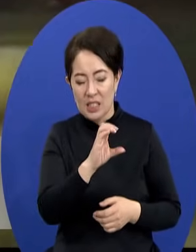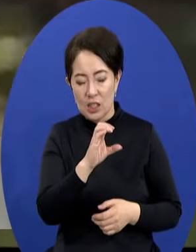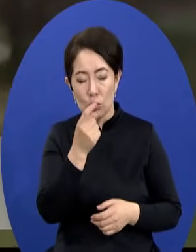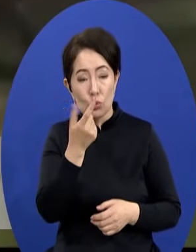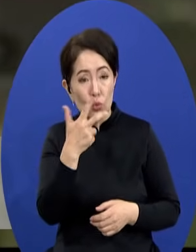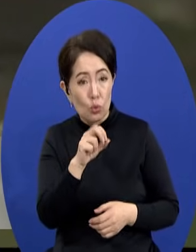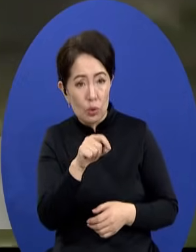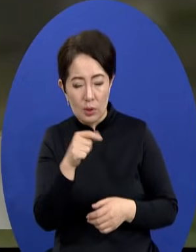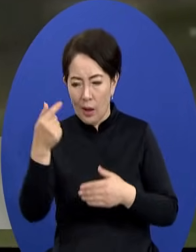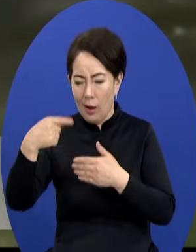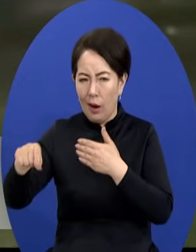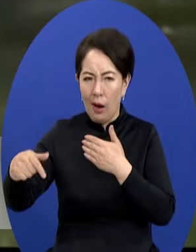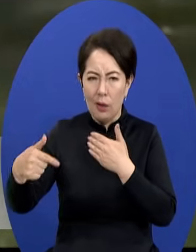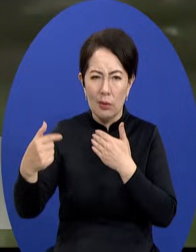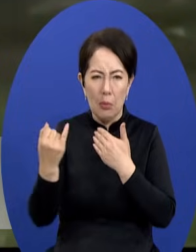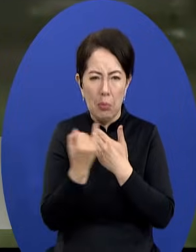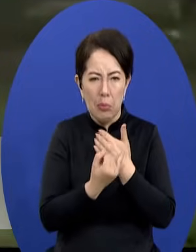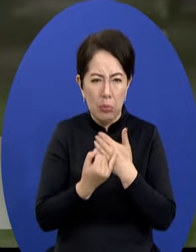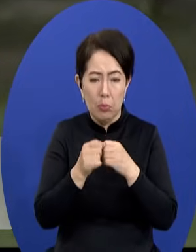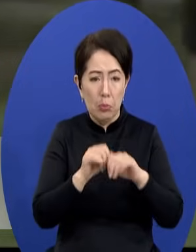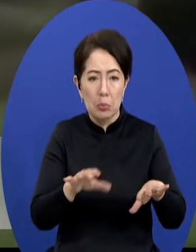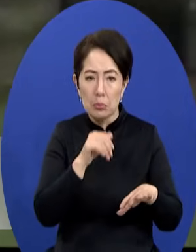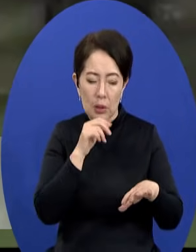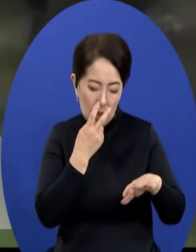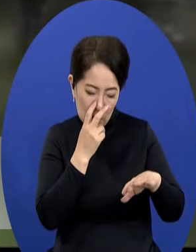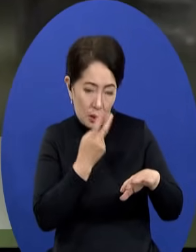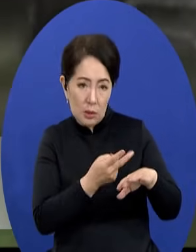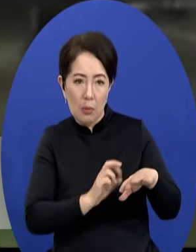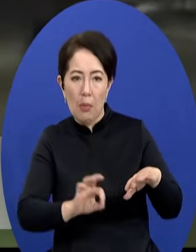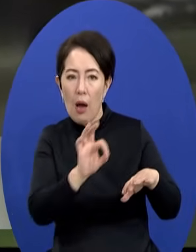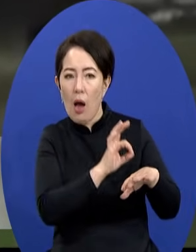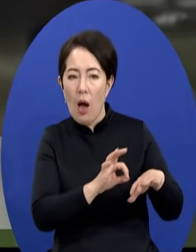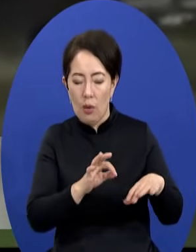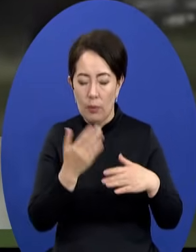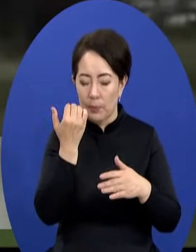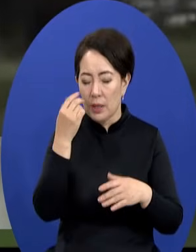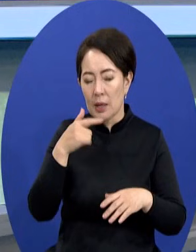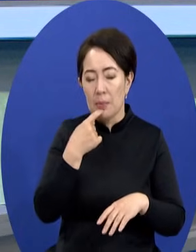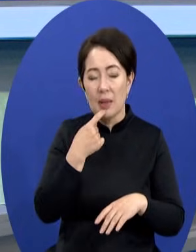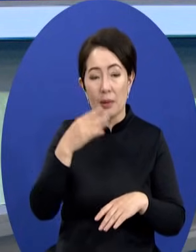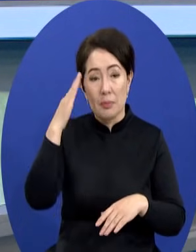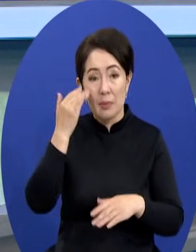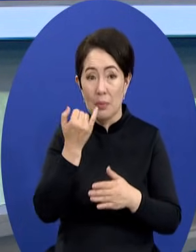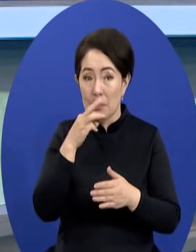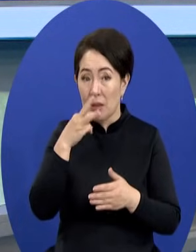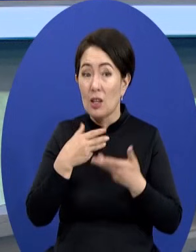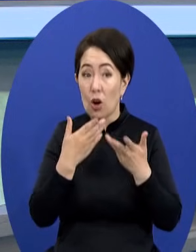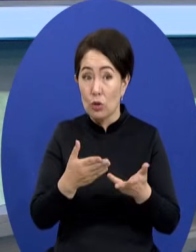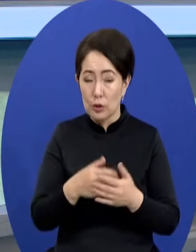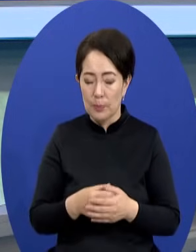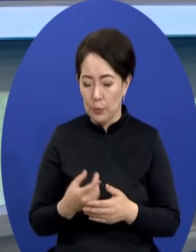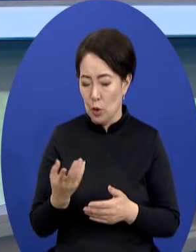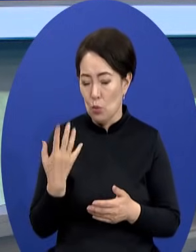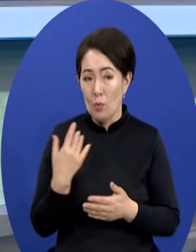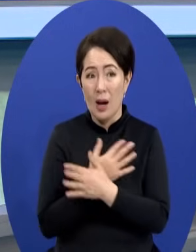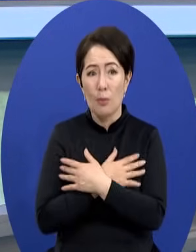улмаас осолдсон шинж тэмдэг ажиглагдахгүй байгааг Филиппиний батлан хамгаалах ямнаас мэдээлж байгаа юм. Өнгөрсөн амралтын